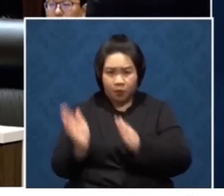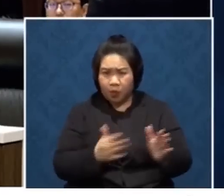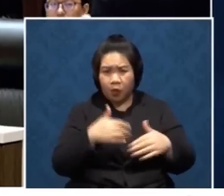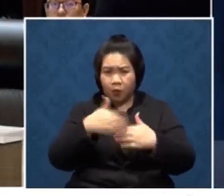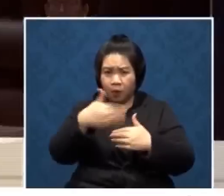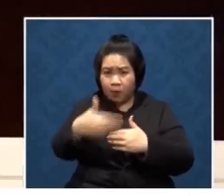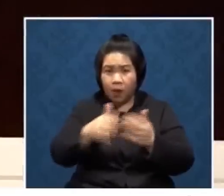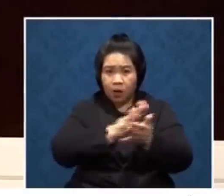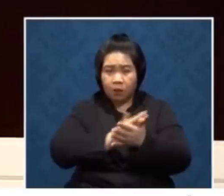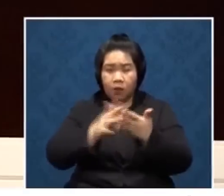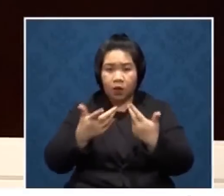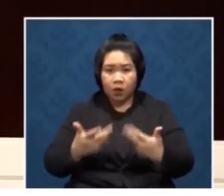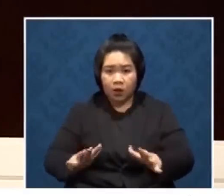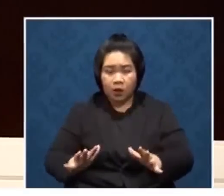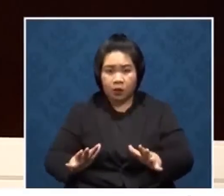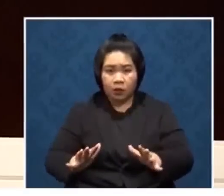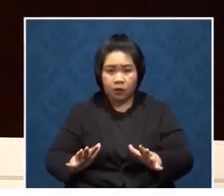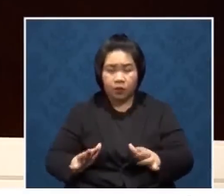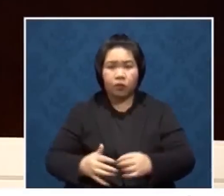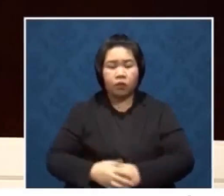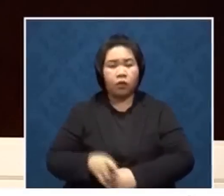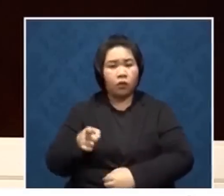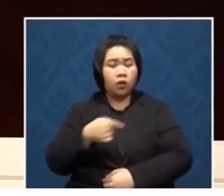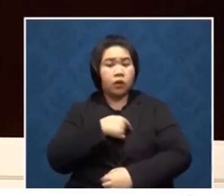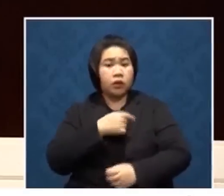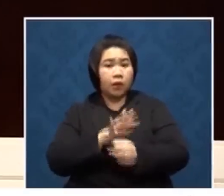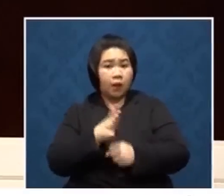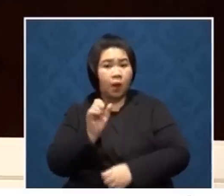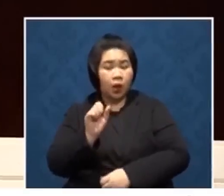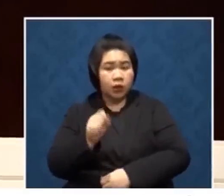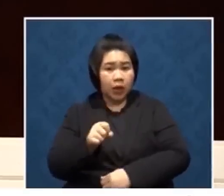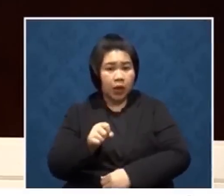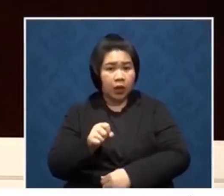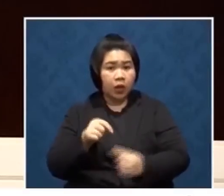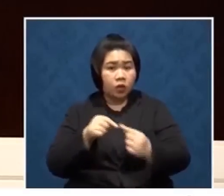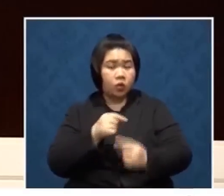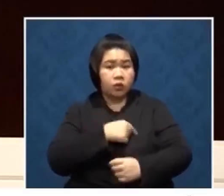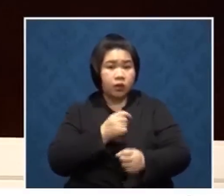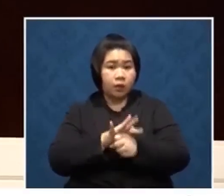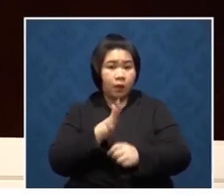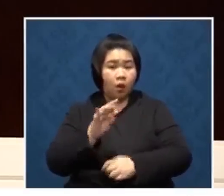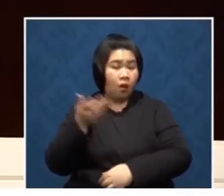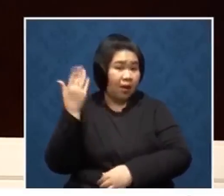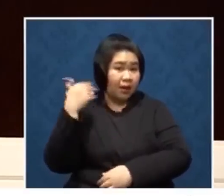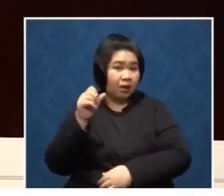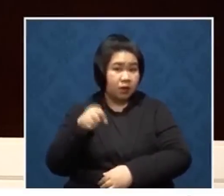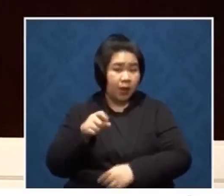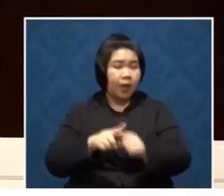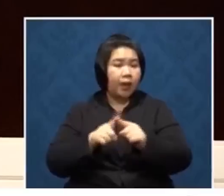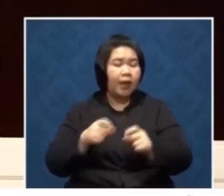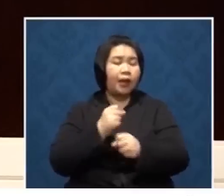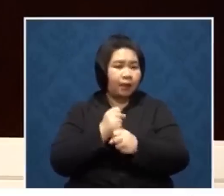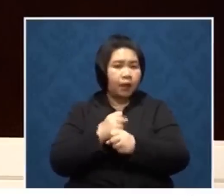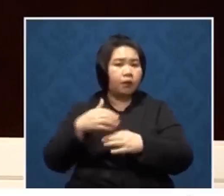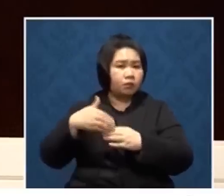ครับก็ไม่พอใจมติของวันนั้นก็ขบวนการเดินหน้าไปก็